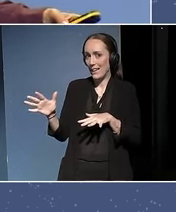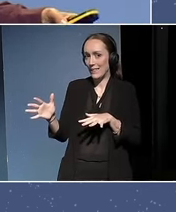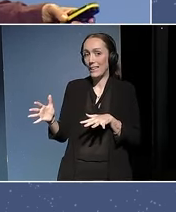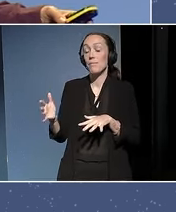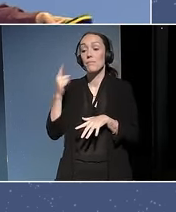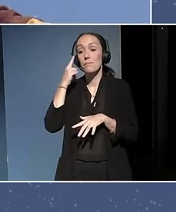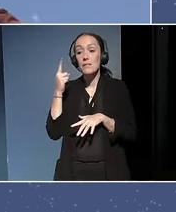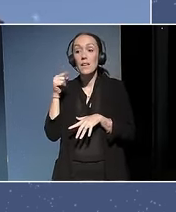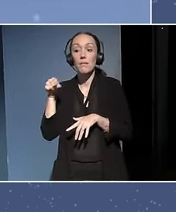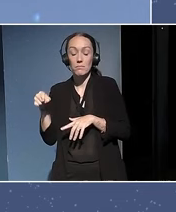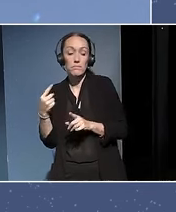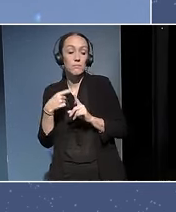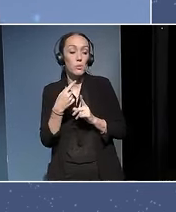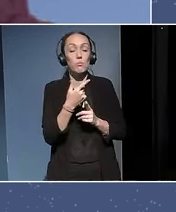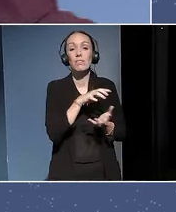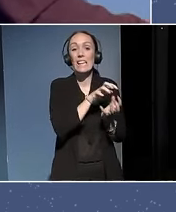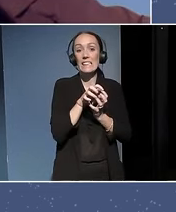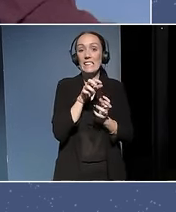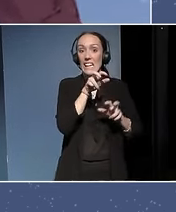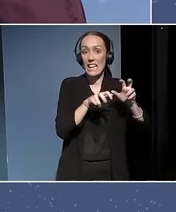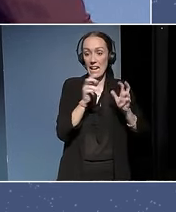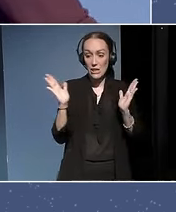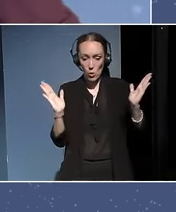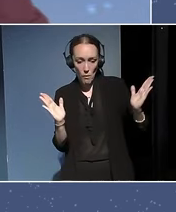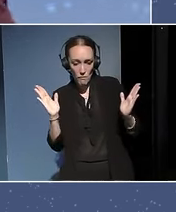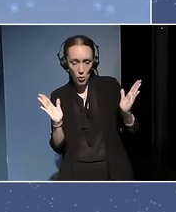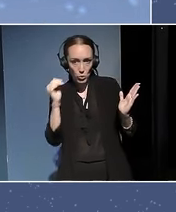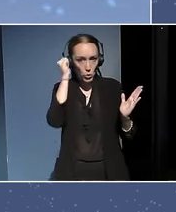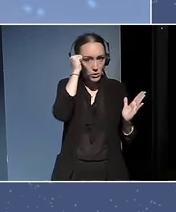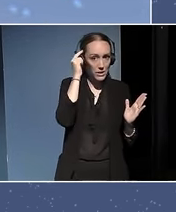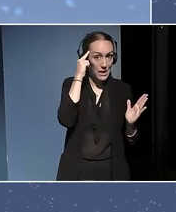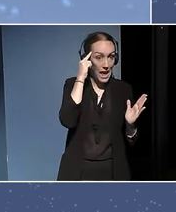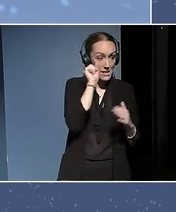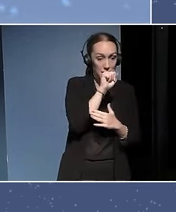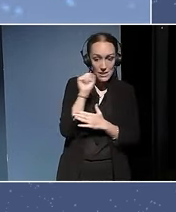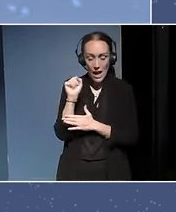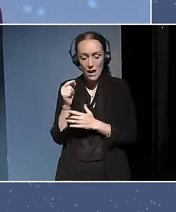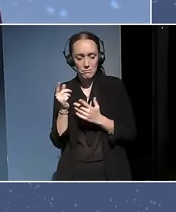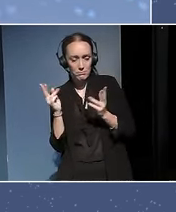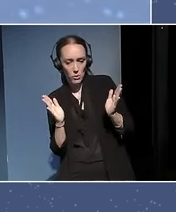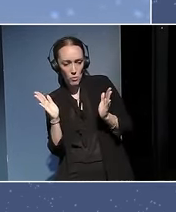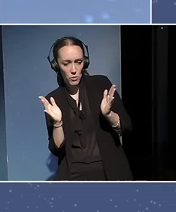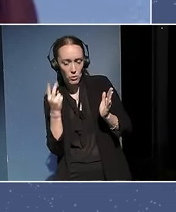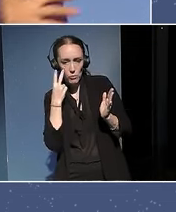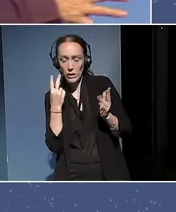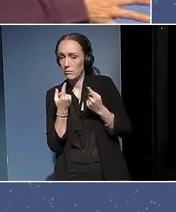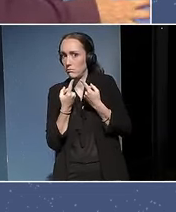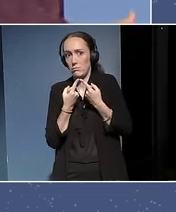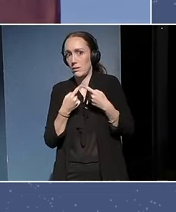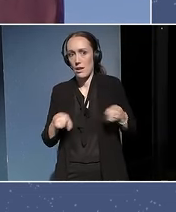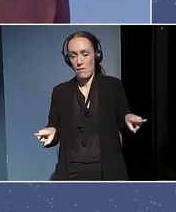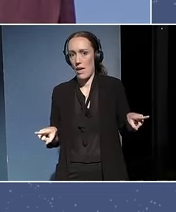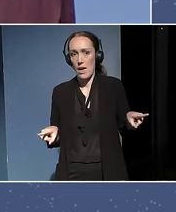grandissima differenza Questo non è un cranio fatto per lavorare